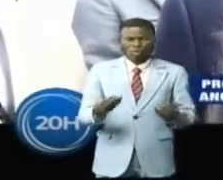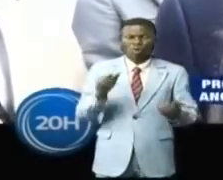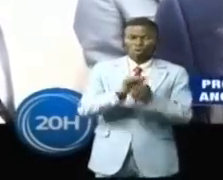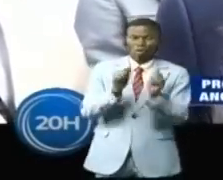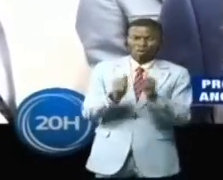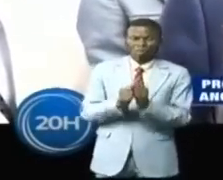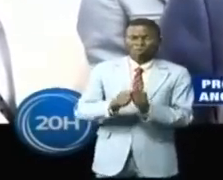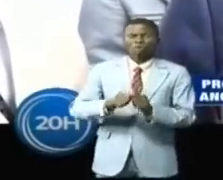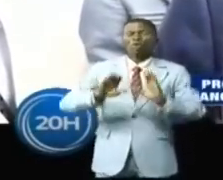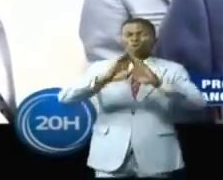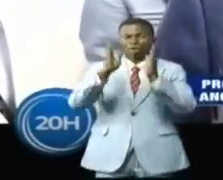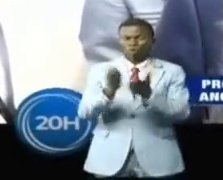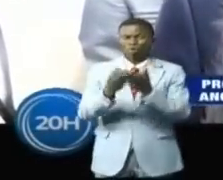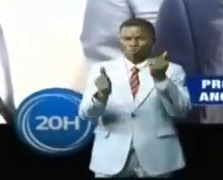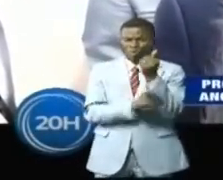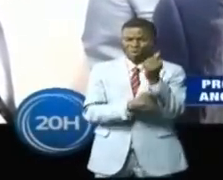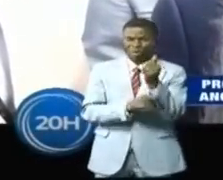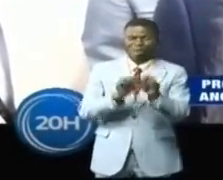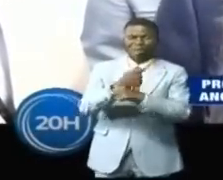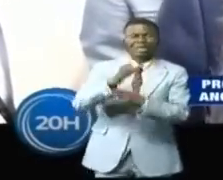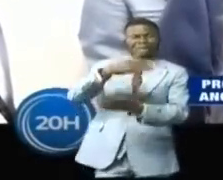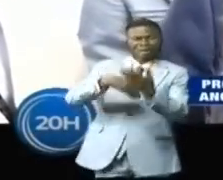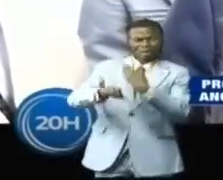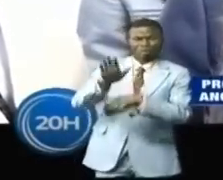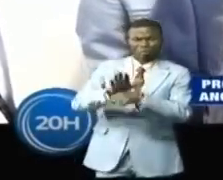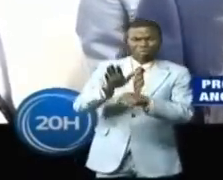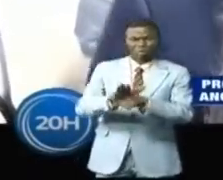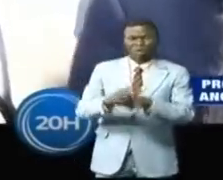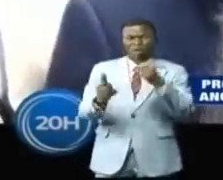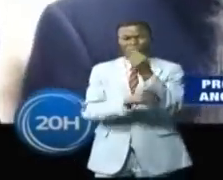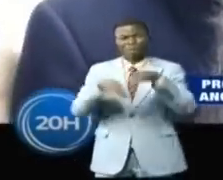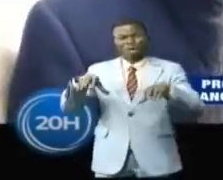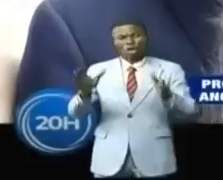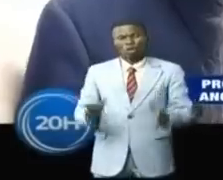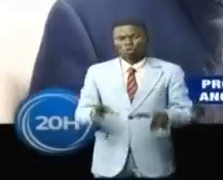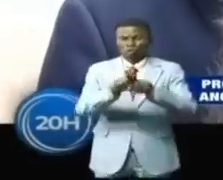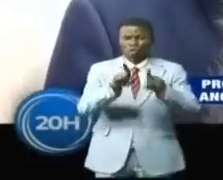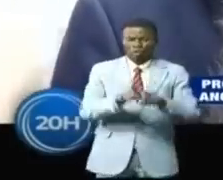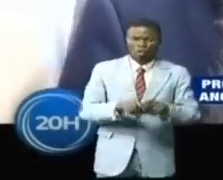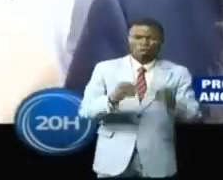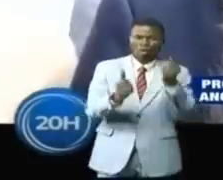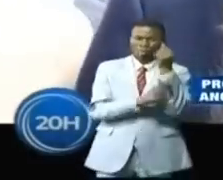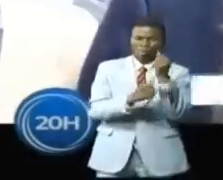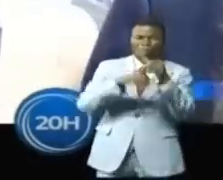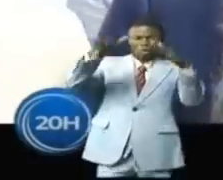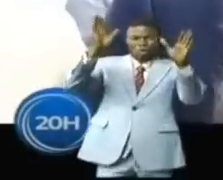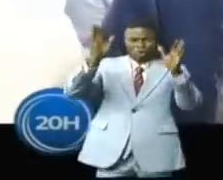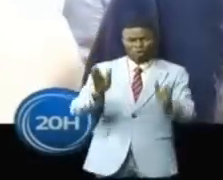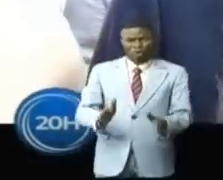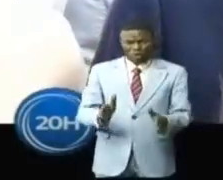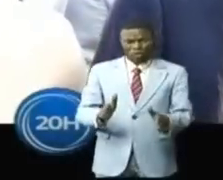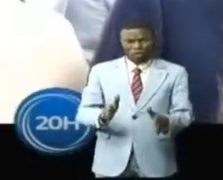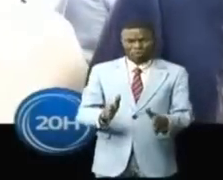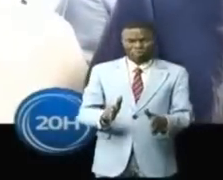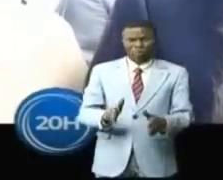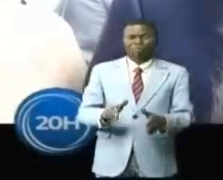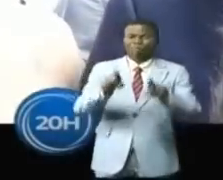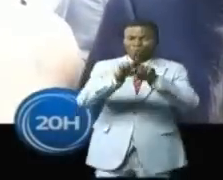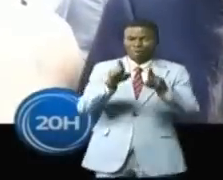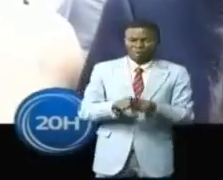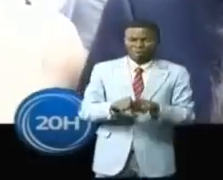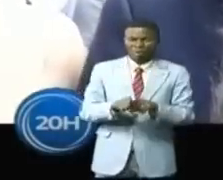tous les auteurs possibles, qu'ils soient des auteurs congolais, qu'ils soient des auteurs étrangers, qu'ils soient même